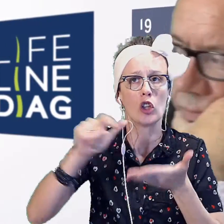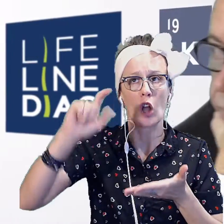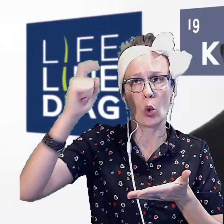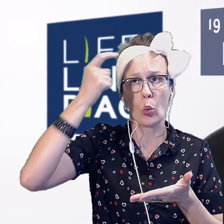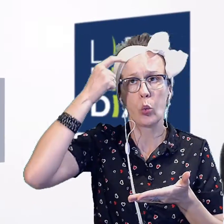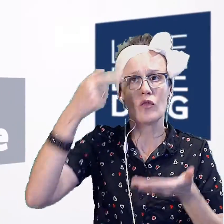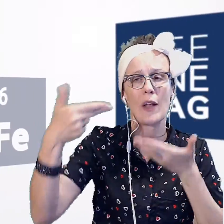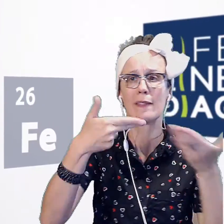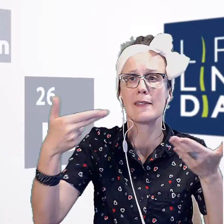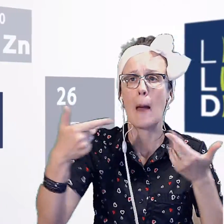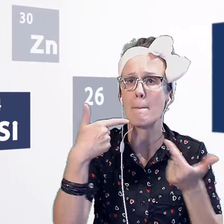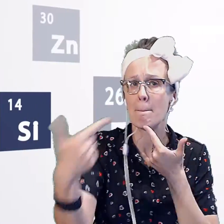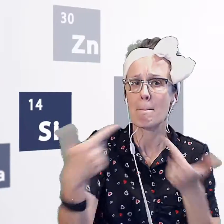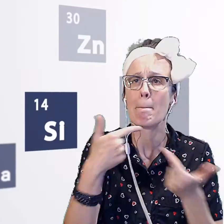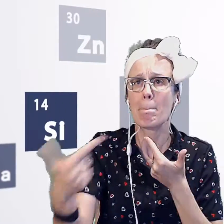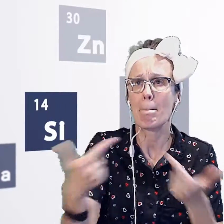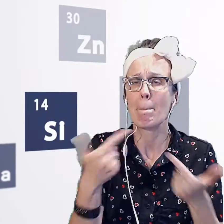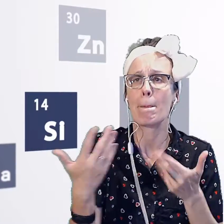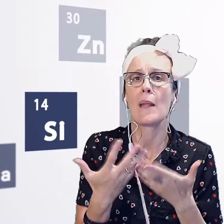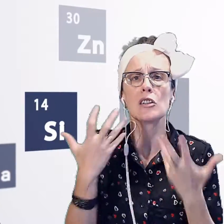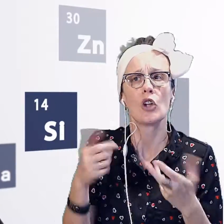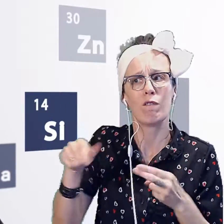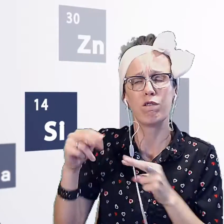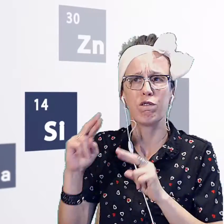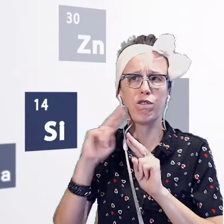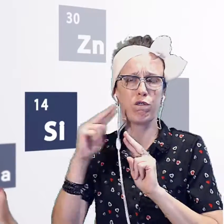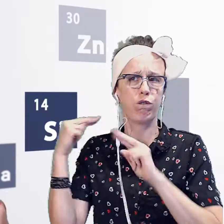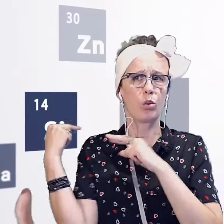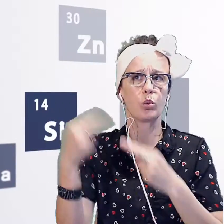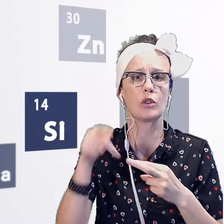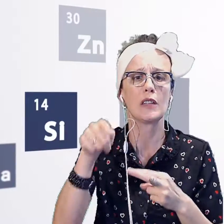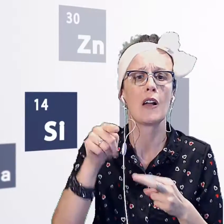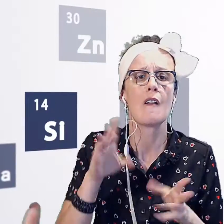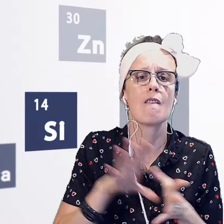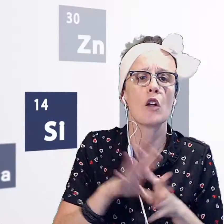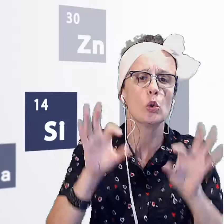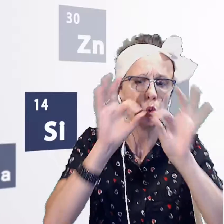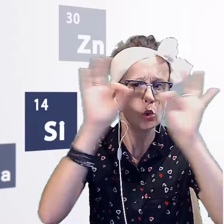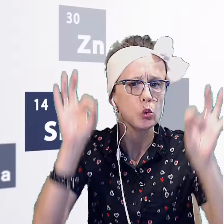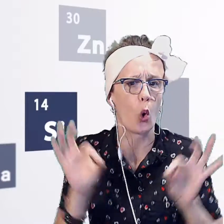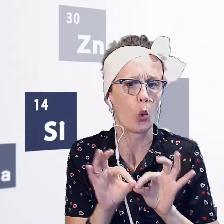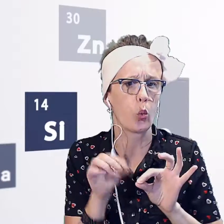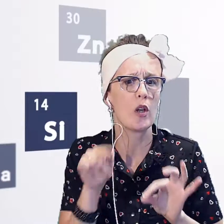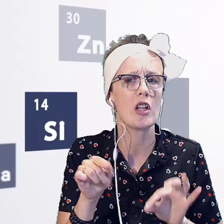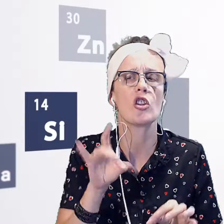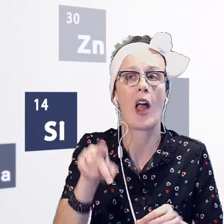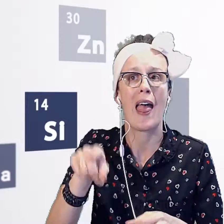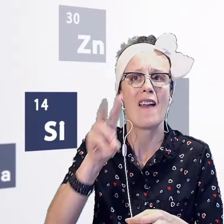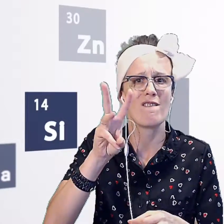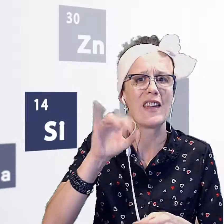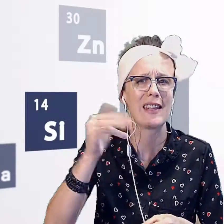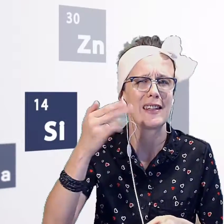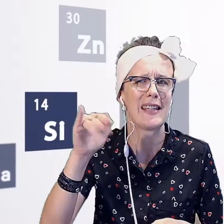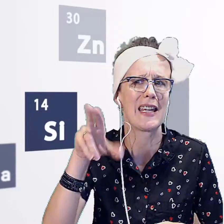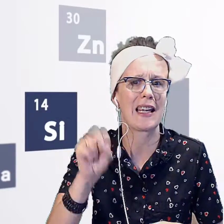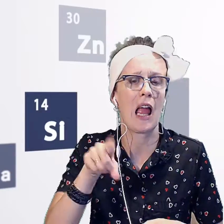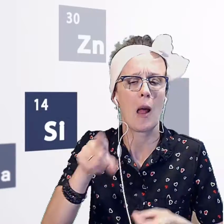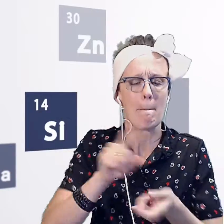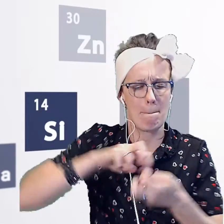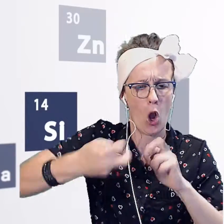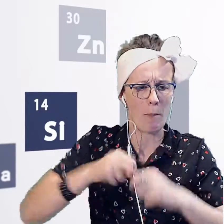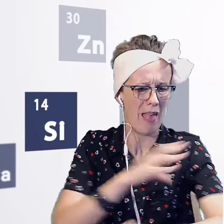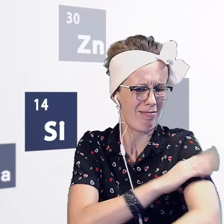rozmowy natomiast chciałbym jeszcze wrócić do tego że w sumie z tego co mówisz wynika że problem